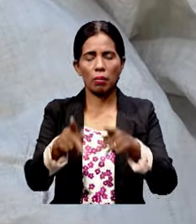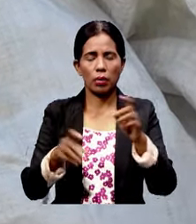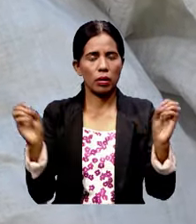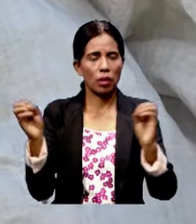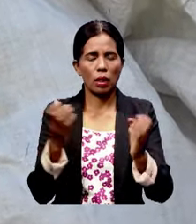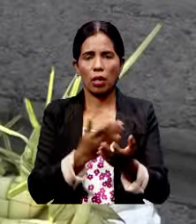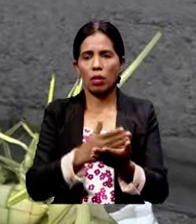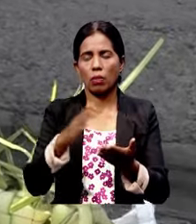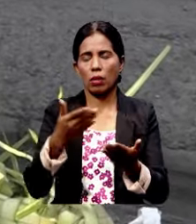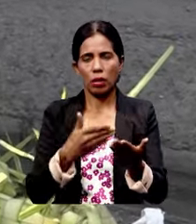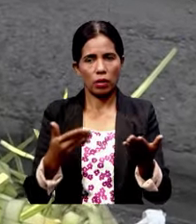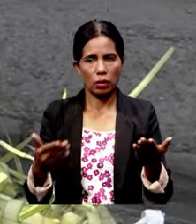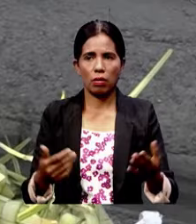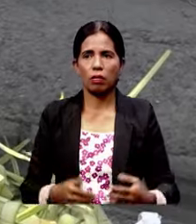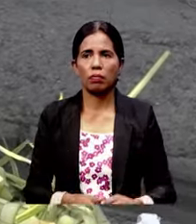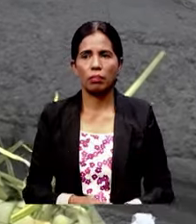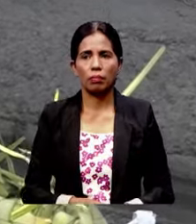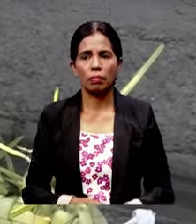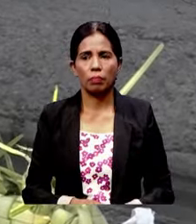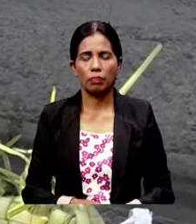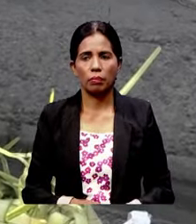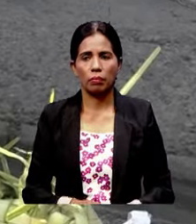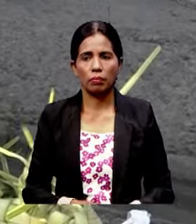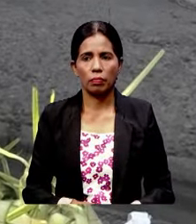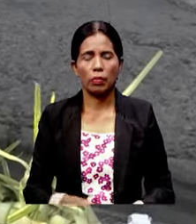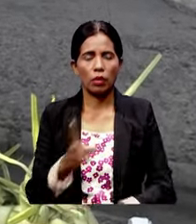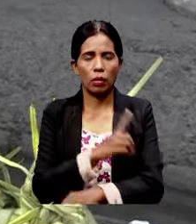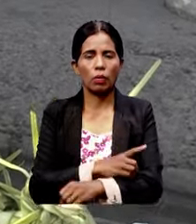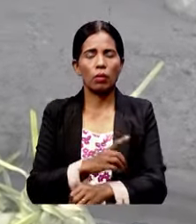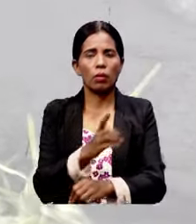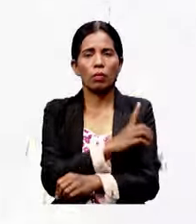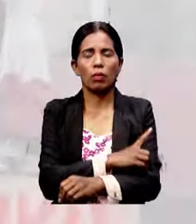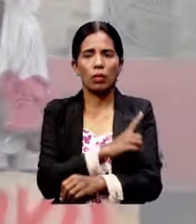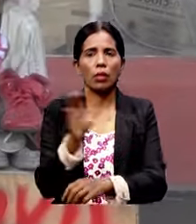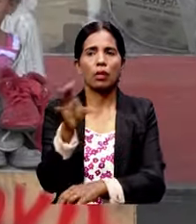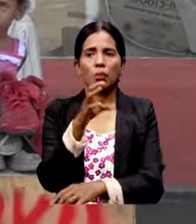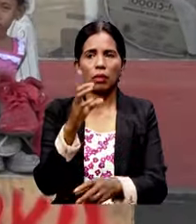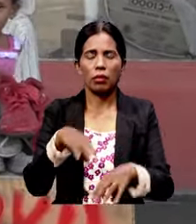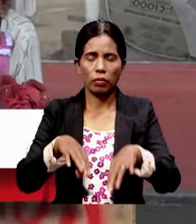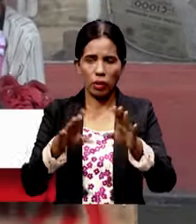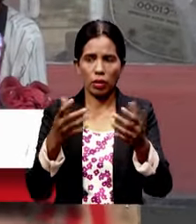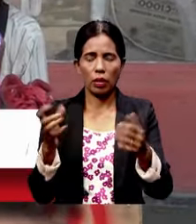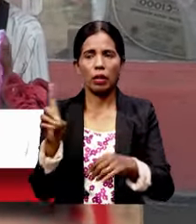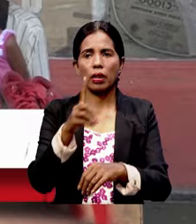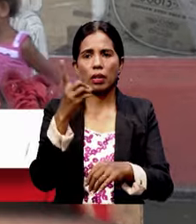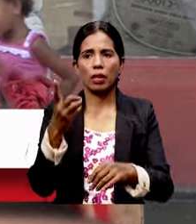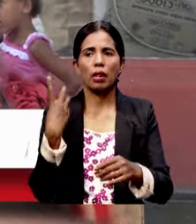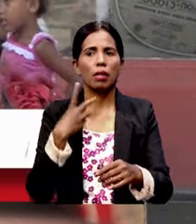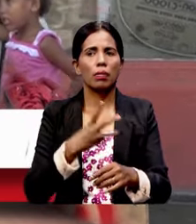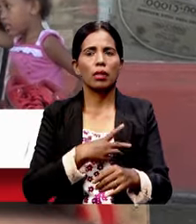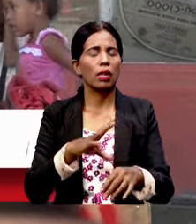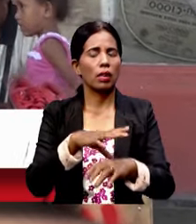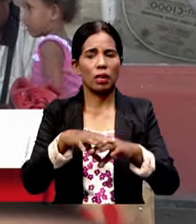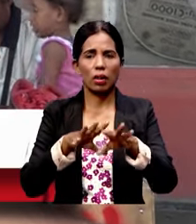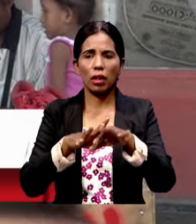menos so sasasan. Kain lana, lor patin lana sa lorong bot na pang. Poin dar sang kedas to agora, amnya katupa mas ema